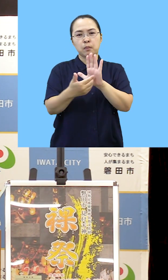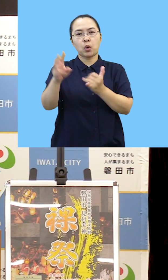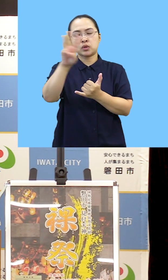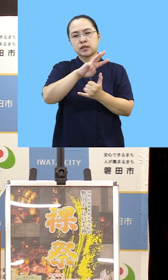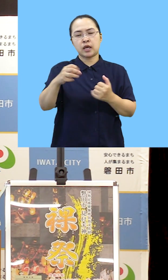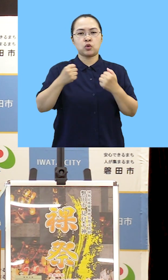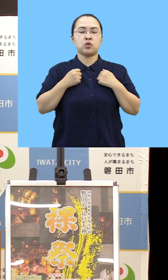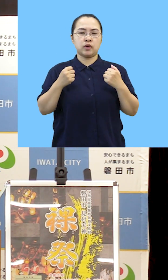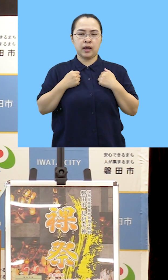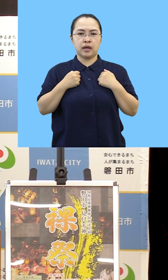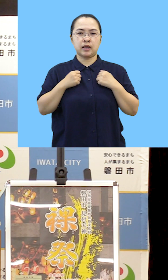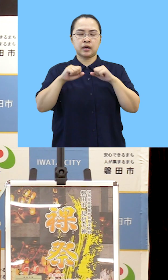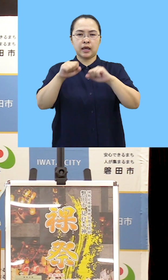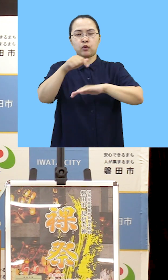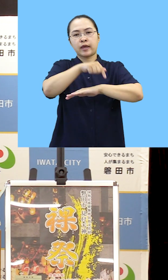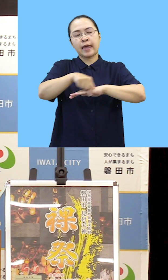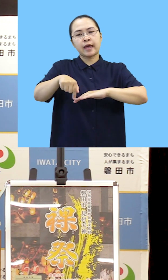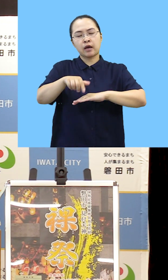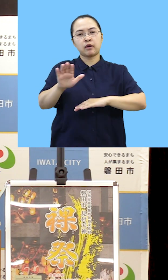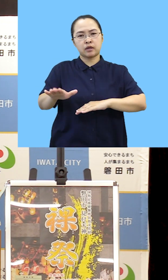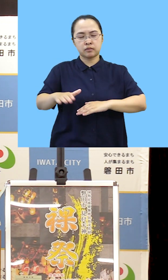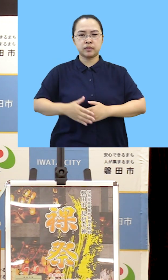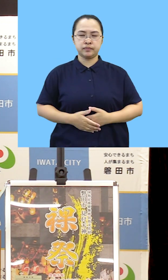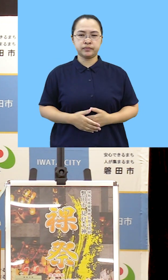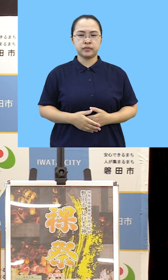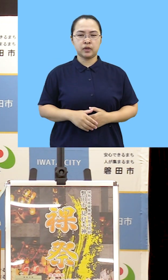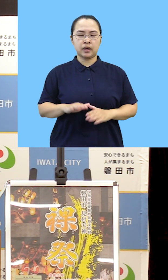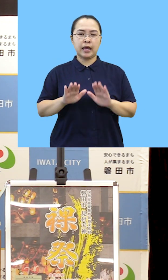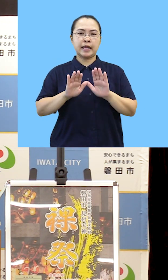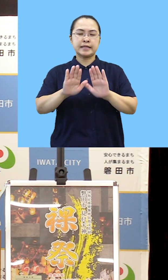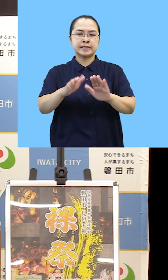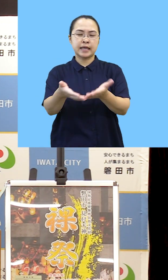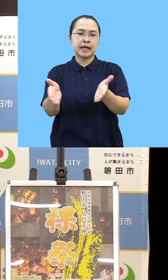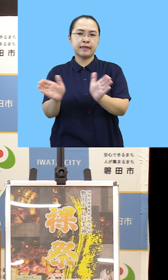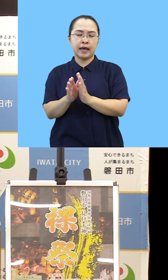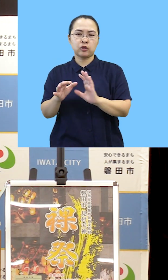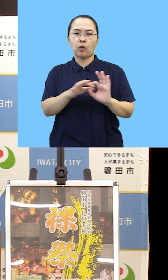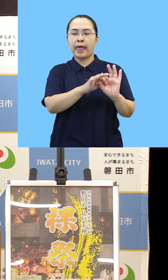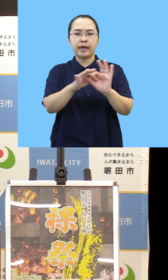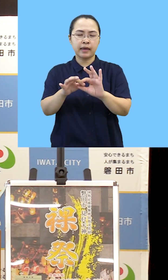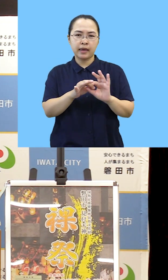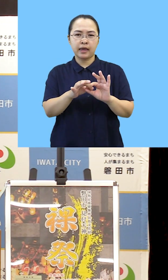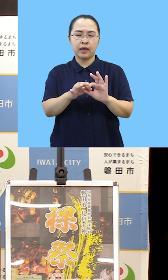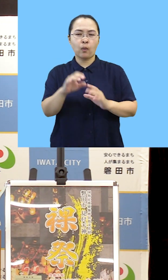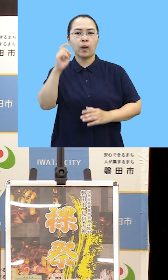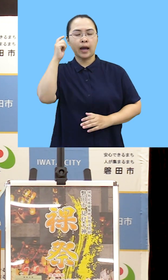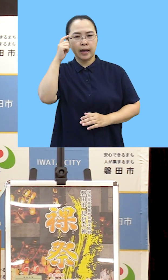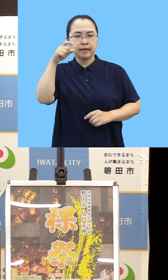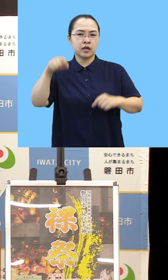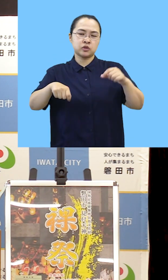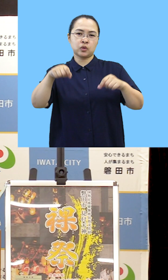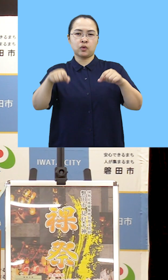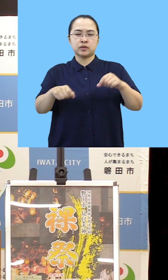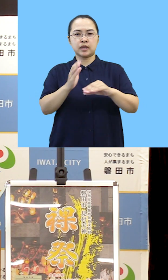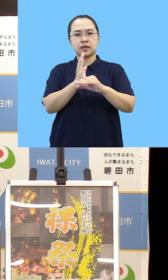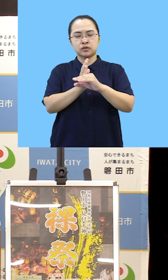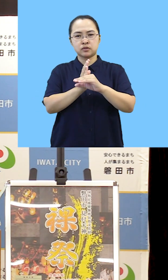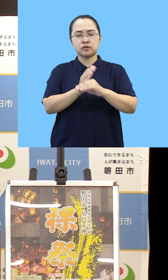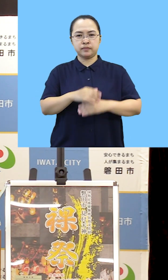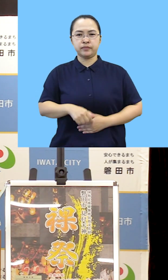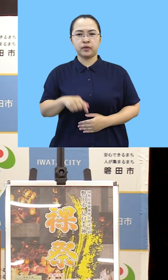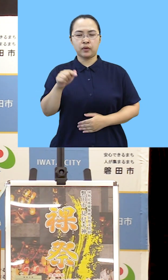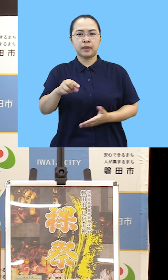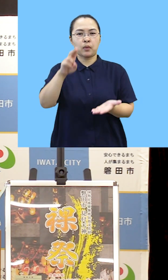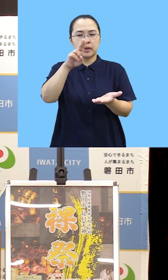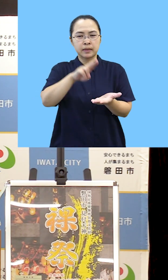画をしているところです。ここでは自衛隊と連携をということで今考えて調整をしておりますので、これも確